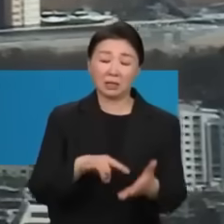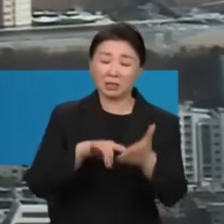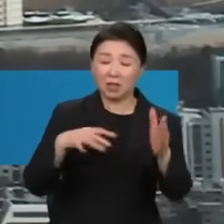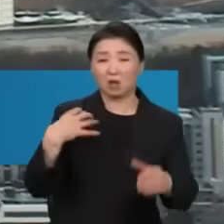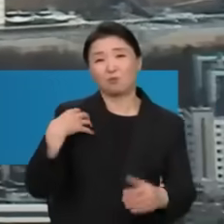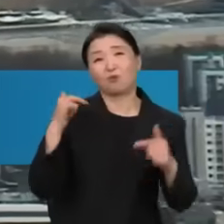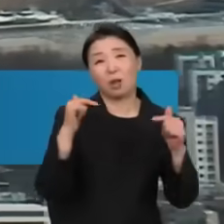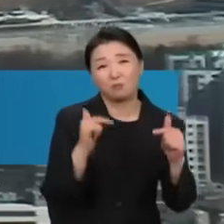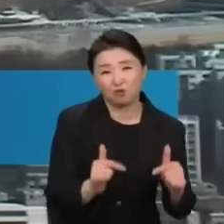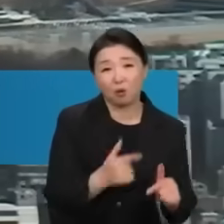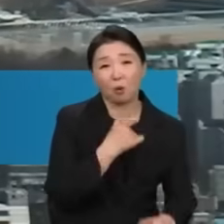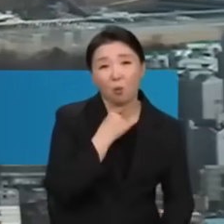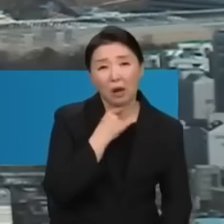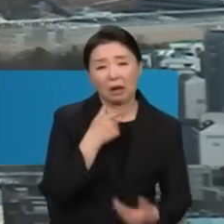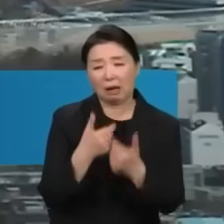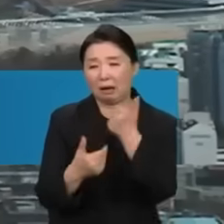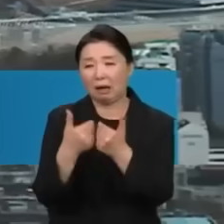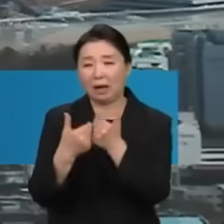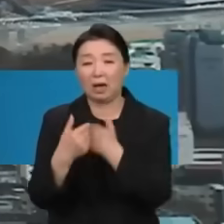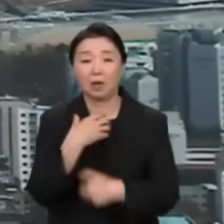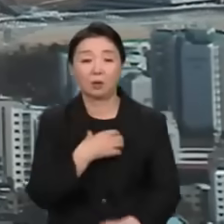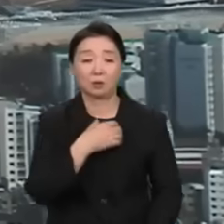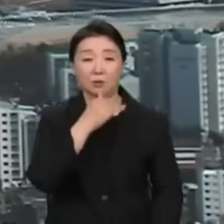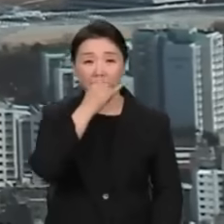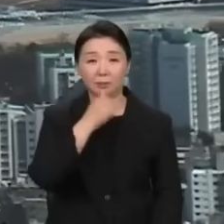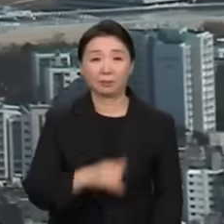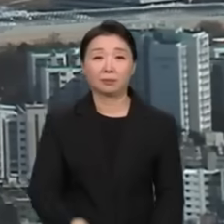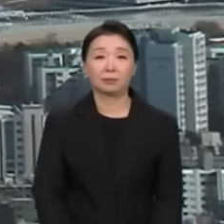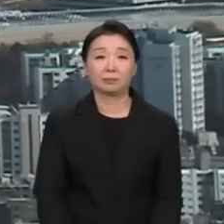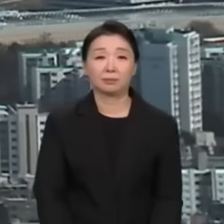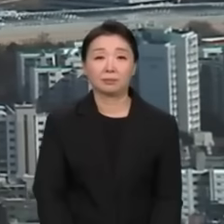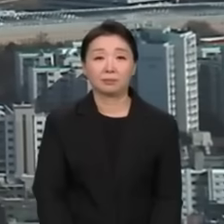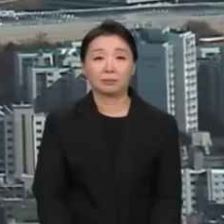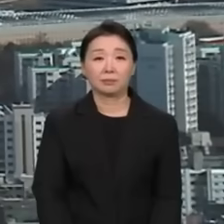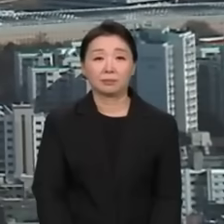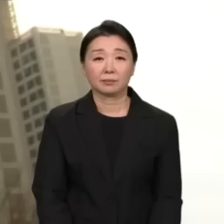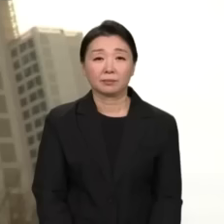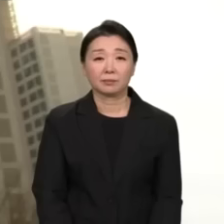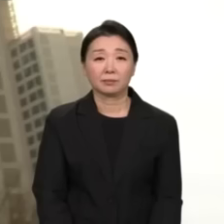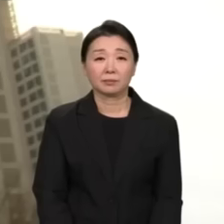덜어주겠다는 취지지만 부작용에 대한 우려도 나옵니다. 공다솜 기자가 취재했습니다.